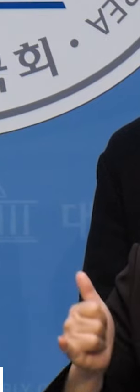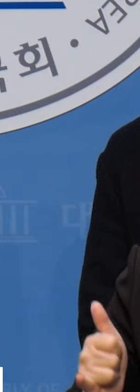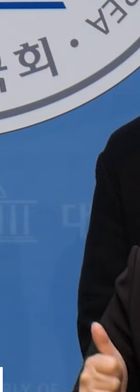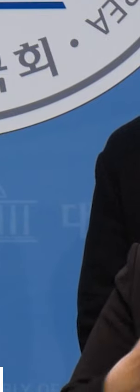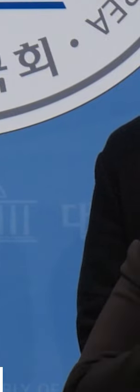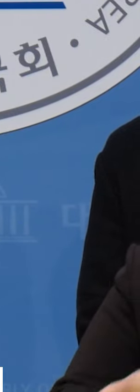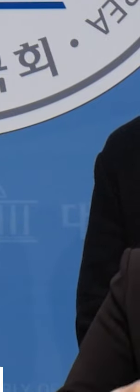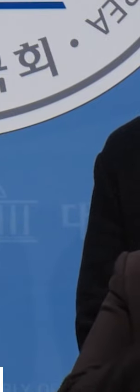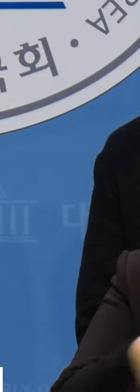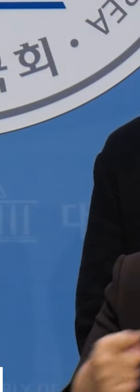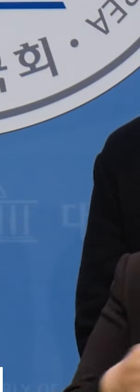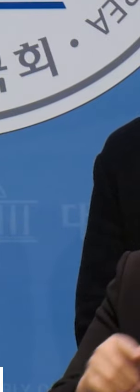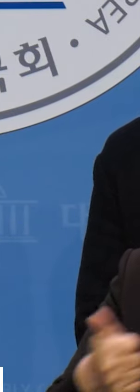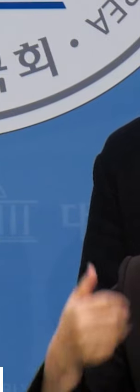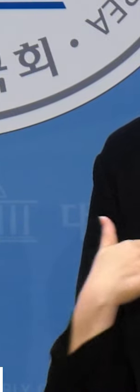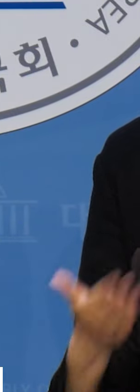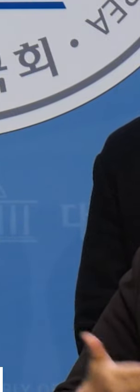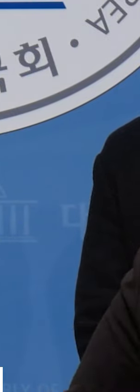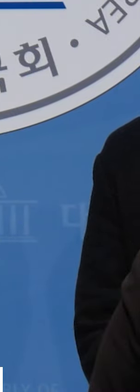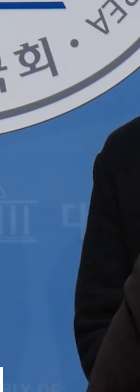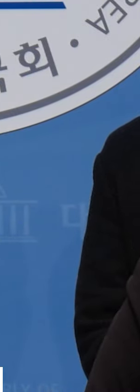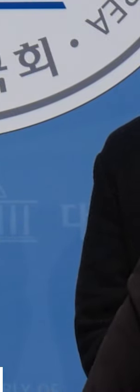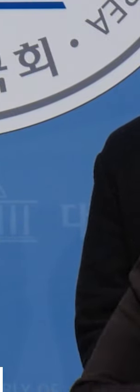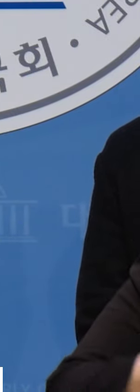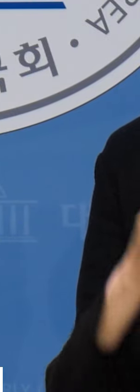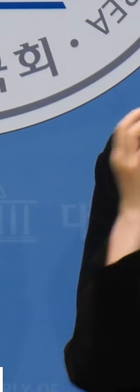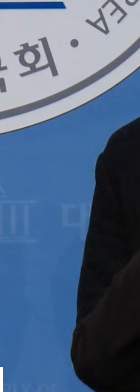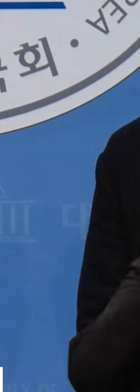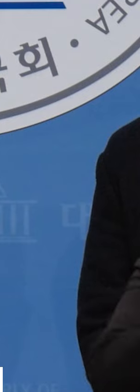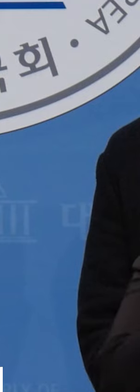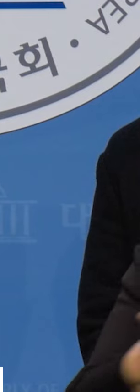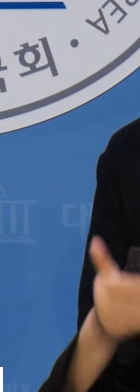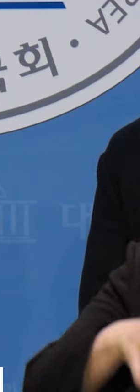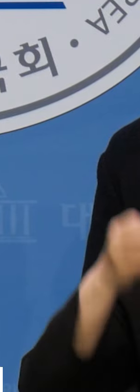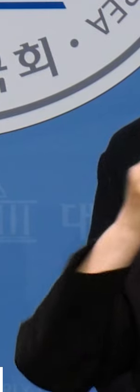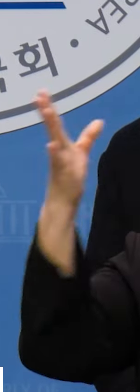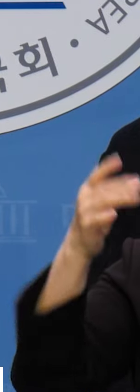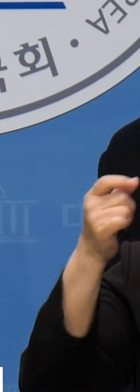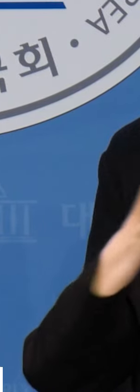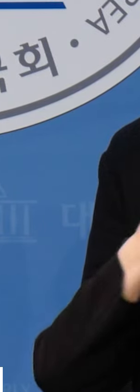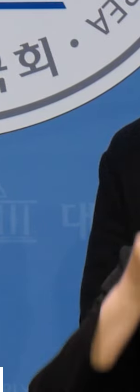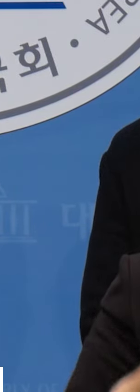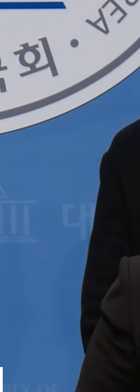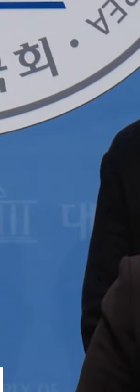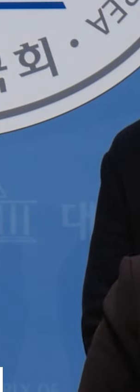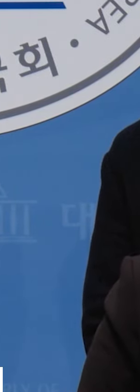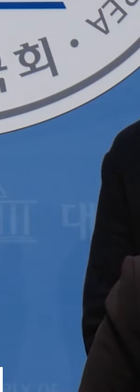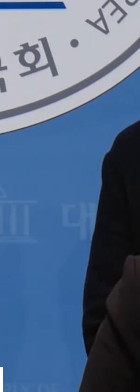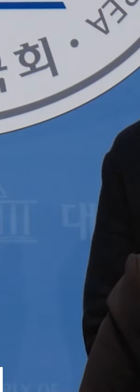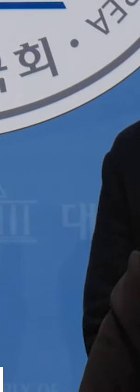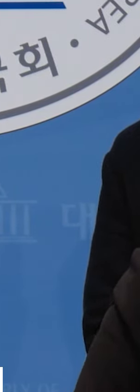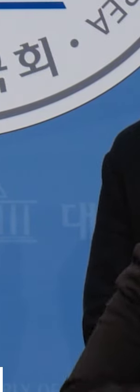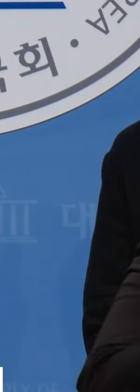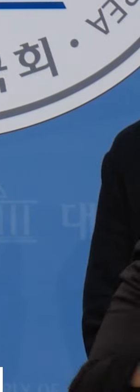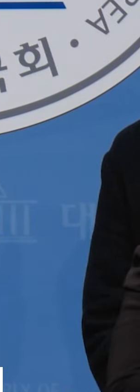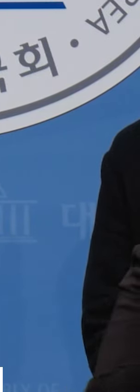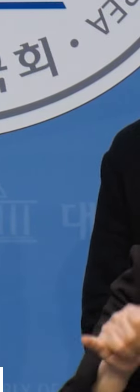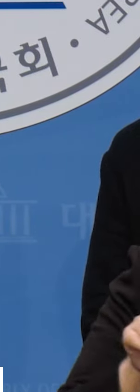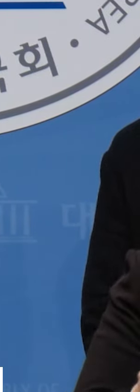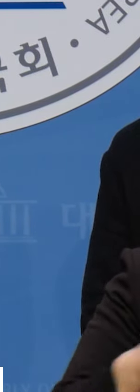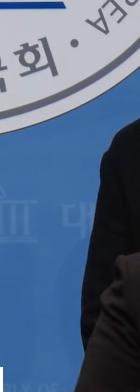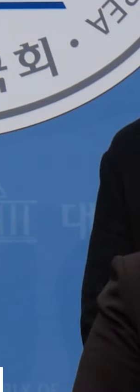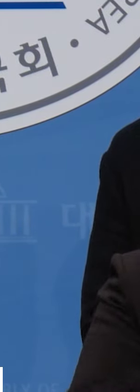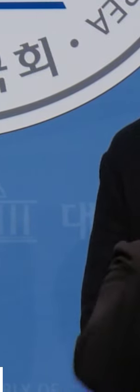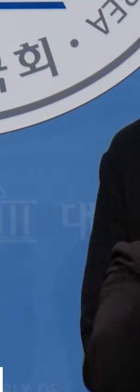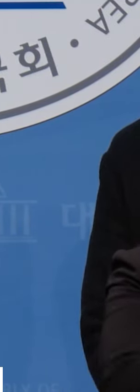흘리게 만들었습니다. 그 고통은 시간이 흘렀음에도 잊혀질 수 없습니다. 우리 국민은 아직도 이승만